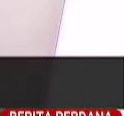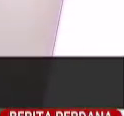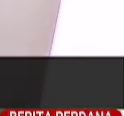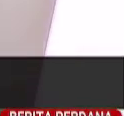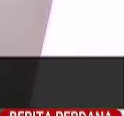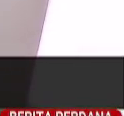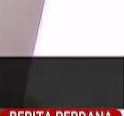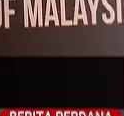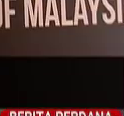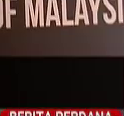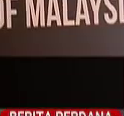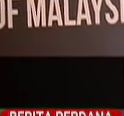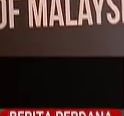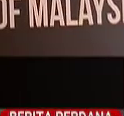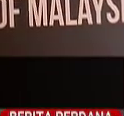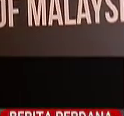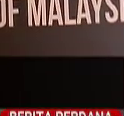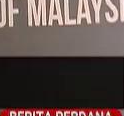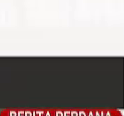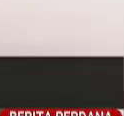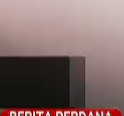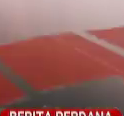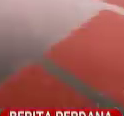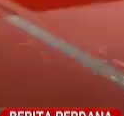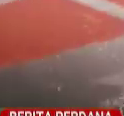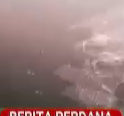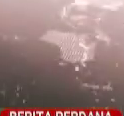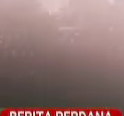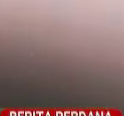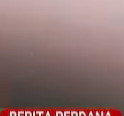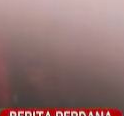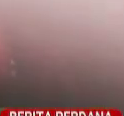Goh Jin Wei kembali ke gelanggang.